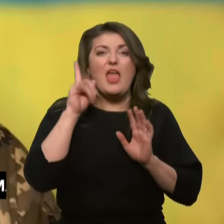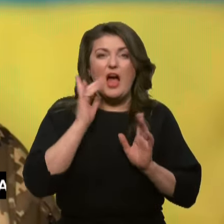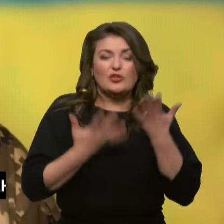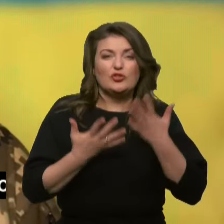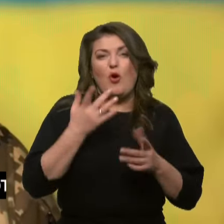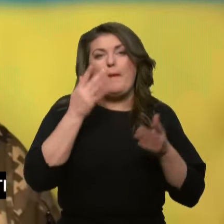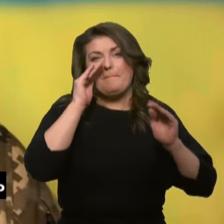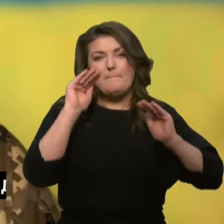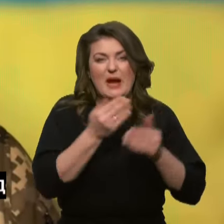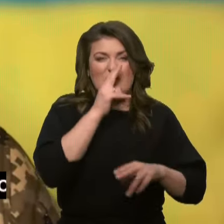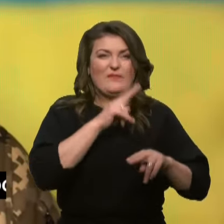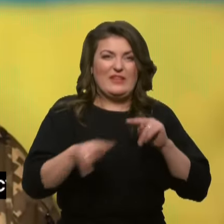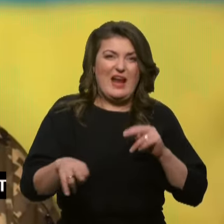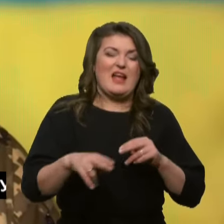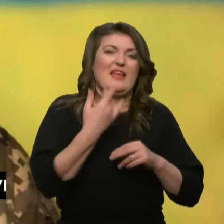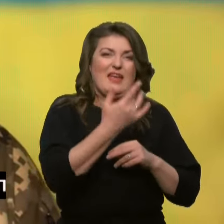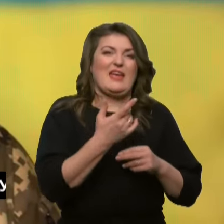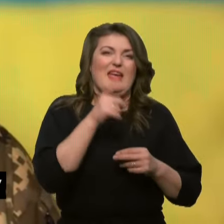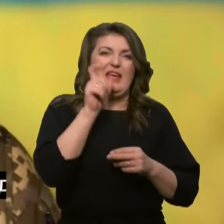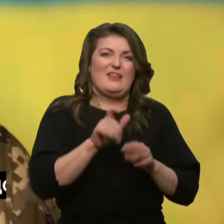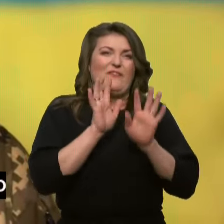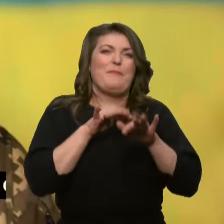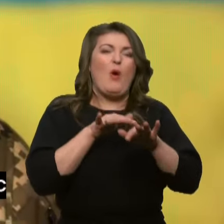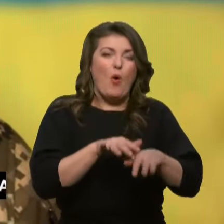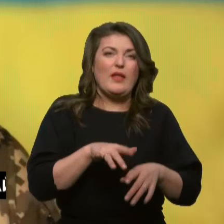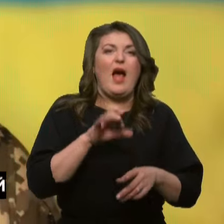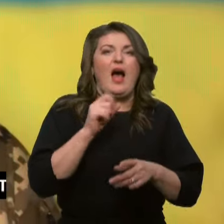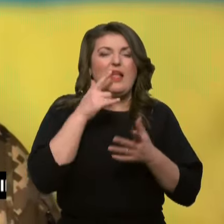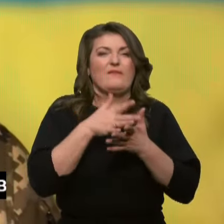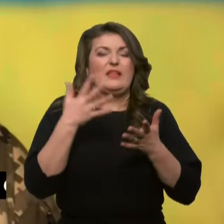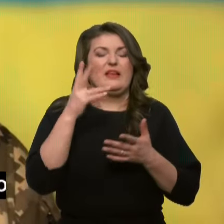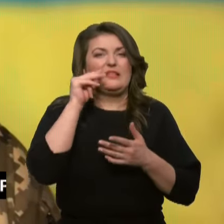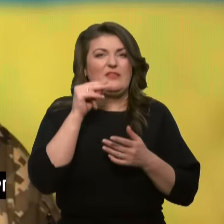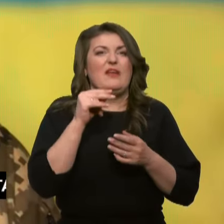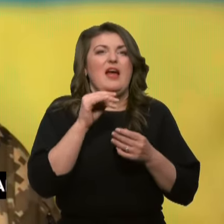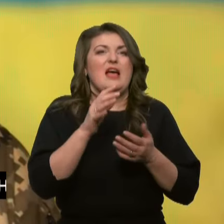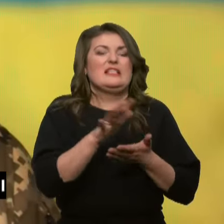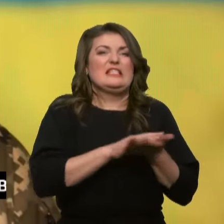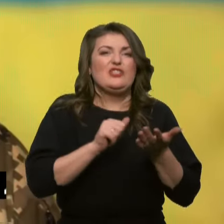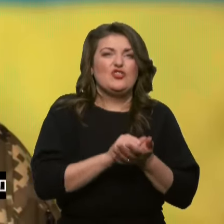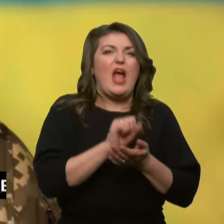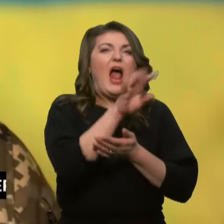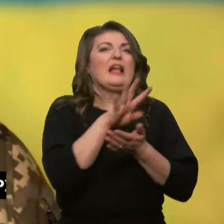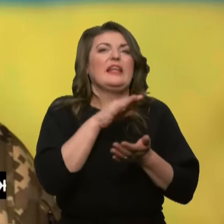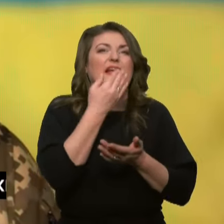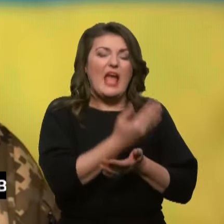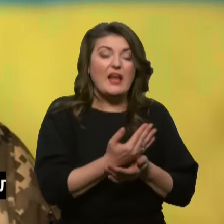втрата кількості їхніх піхоти, але велика цифра знищеної артилерії. Отже, артилерія їхня знищена